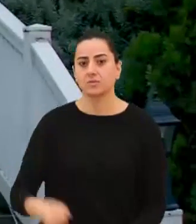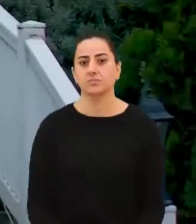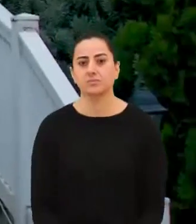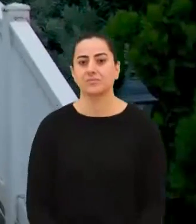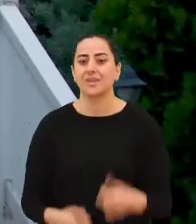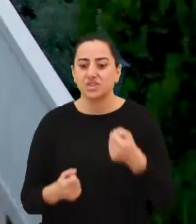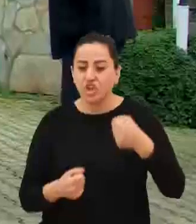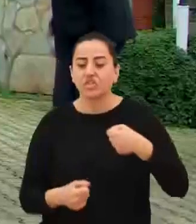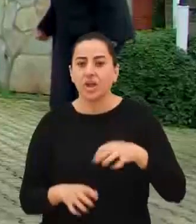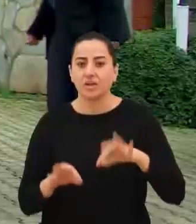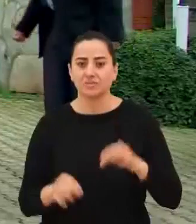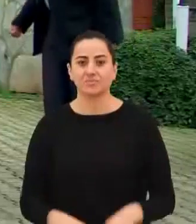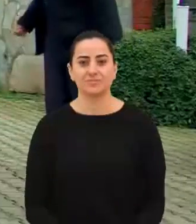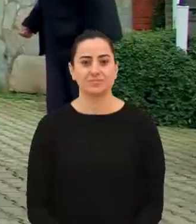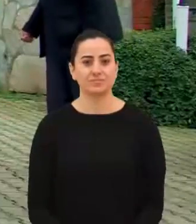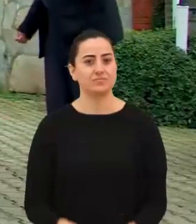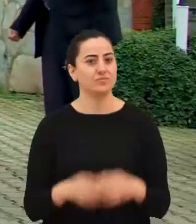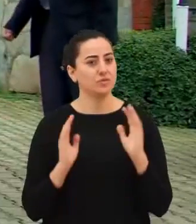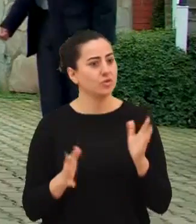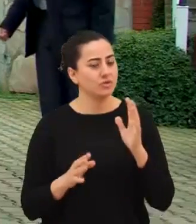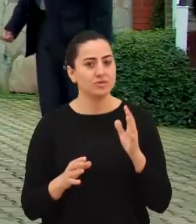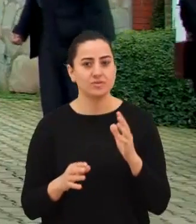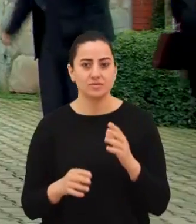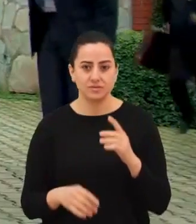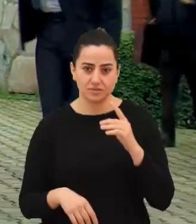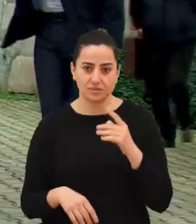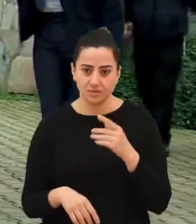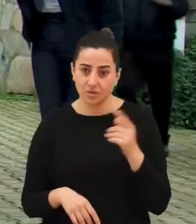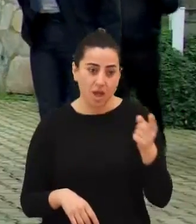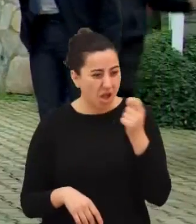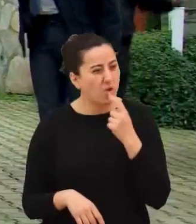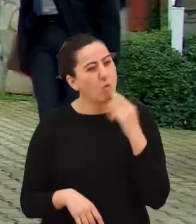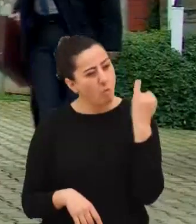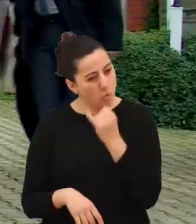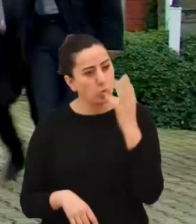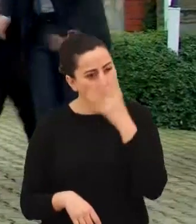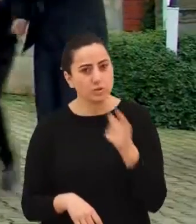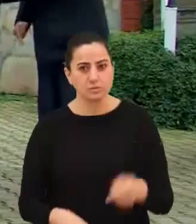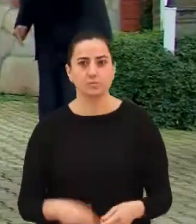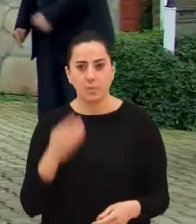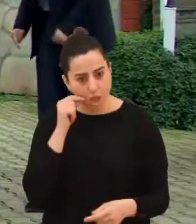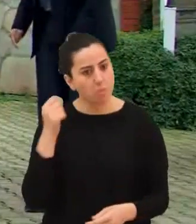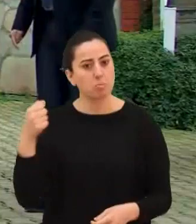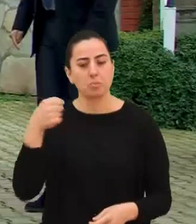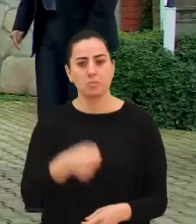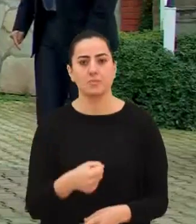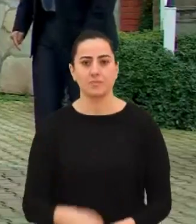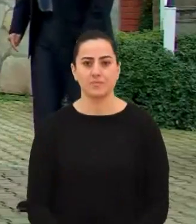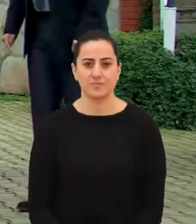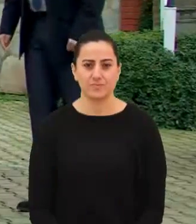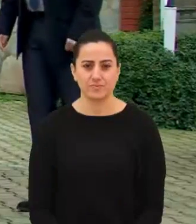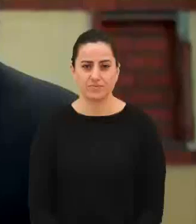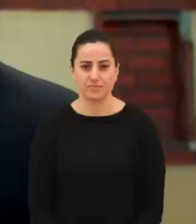Getirdim çantayı. Helal olsun sana Şükrü Efendi. Yettim. Umarım demin söylediklerin için utanmışsındır. Bak geldi işte. Buyurun.